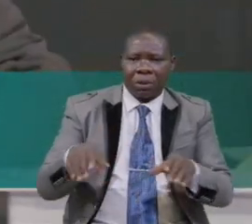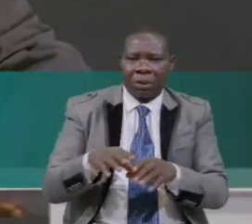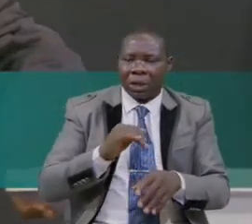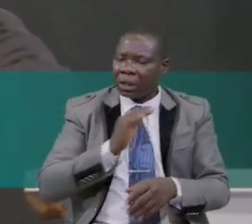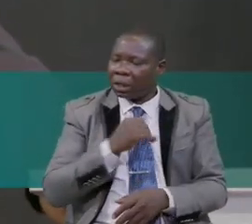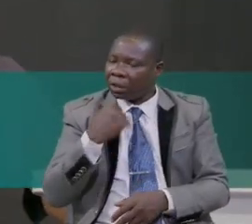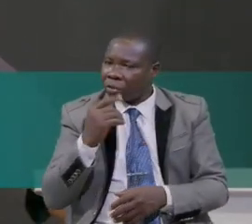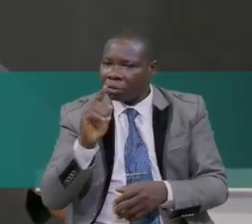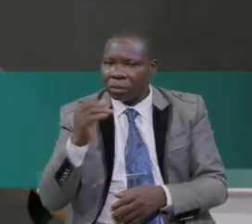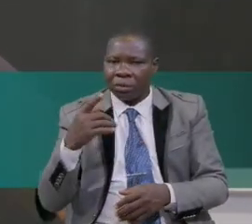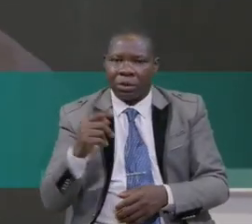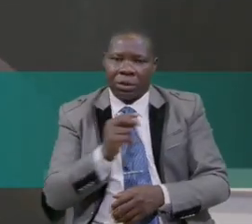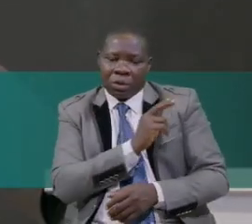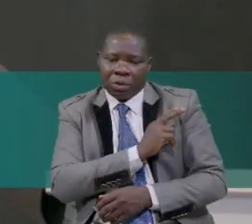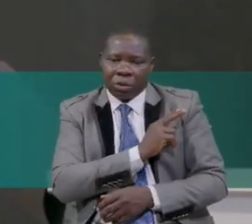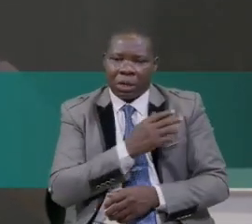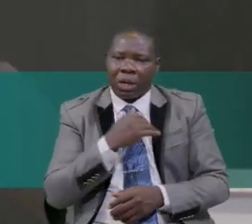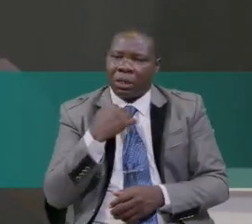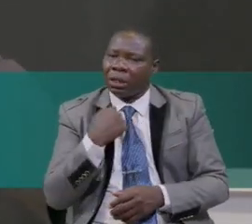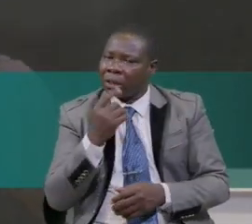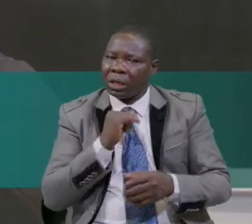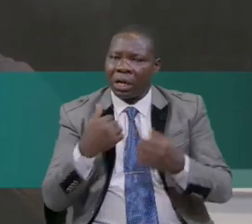j'ai dit, je dois aller aux toilettes rapidement.